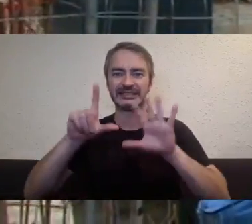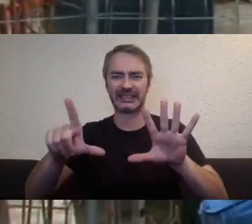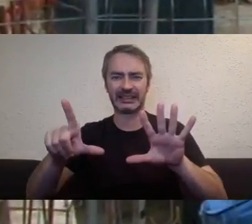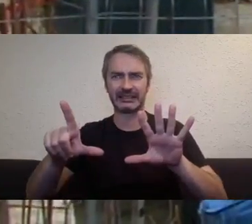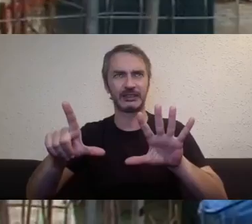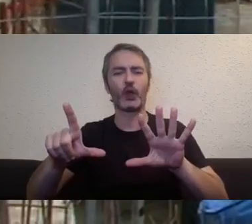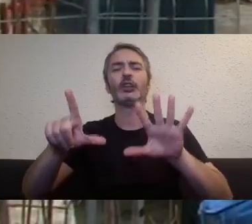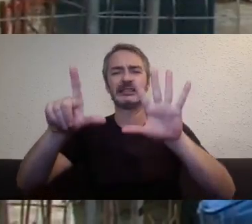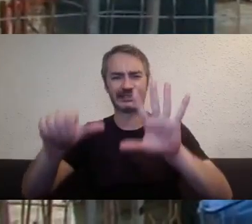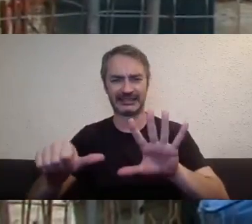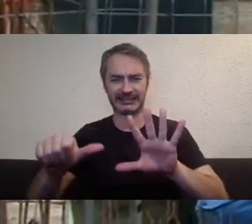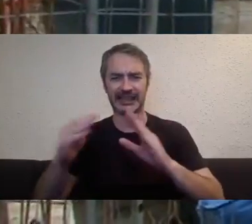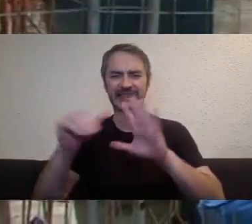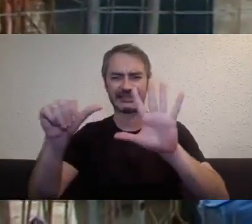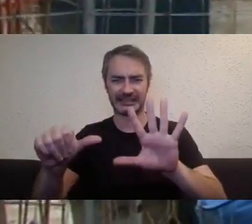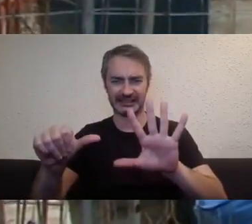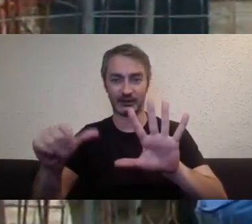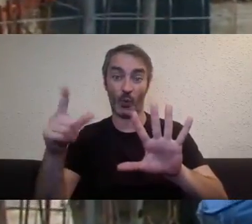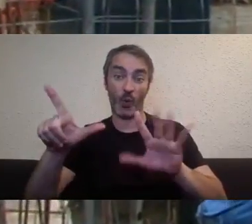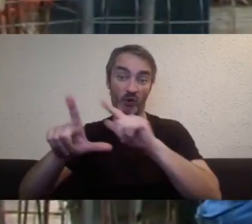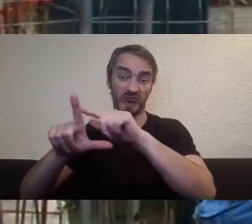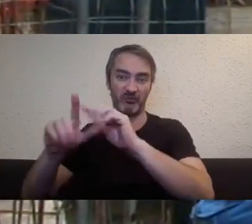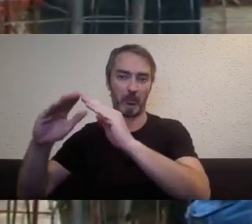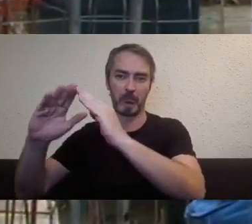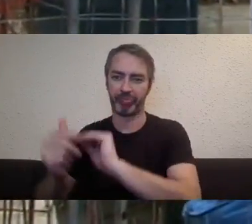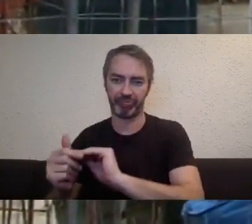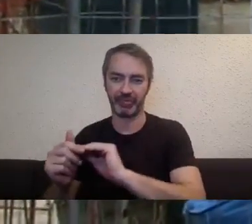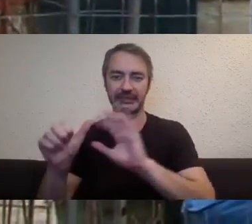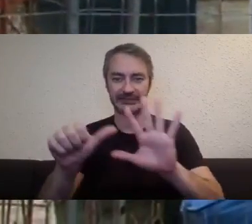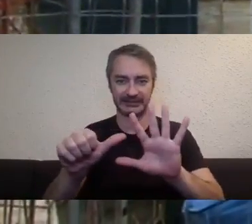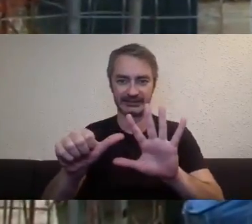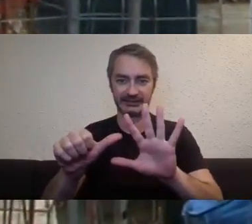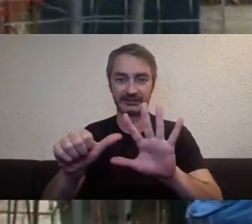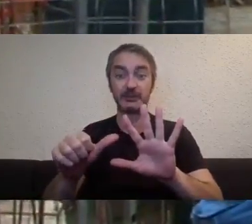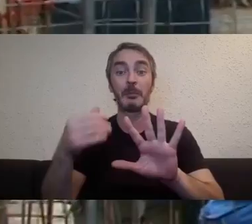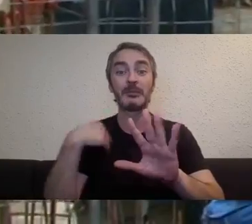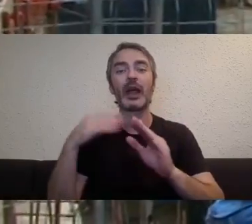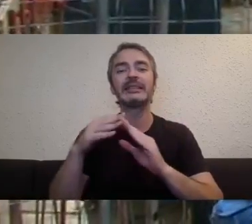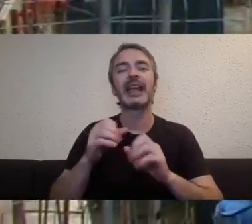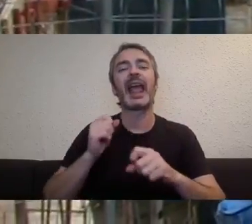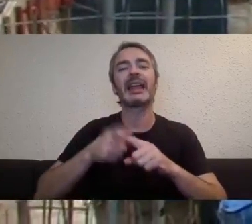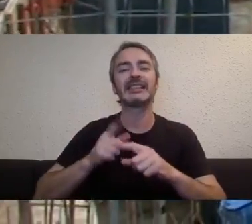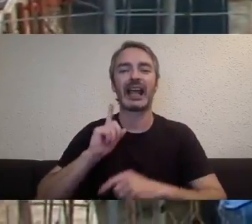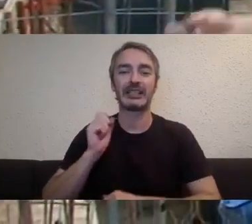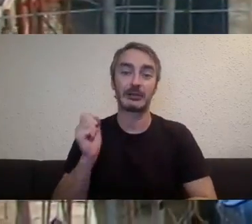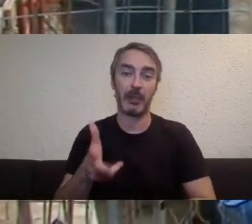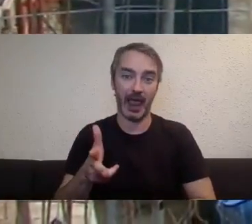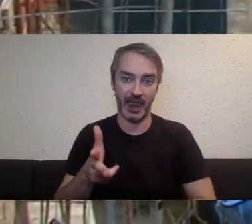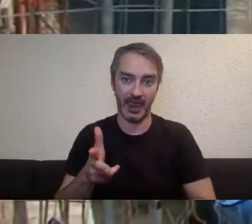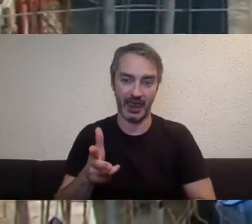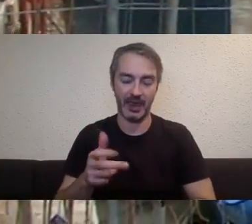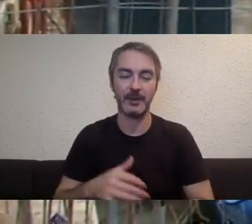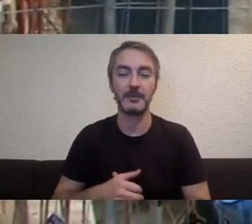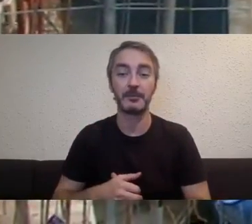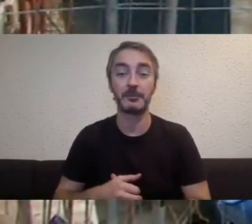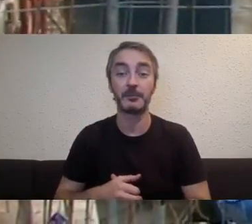7 cases, no 6, perquè aquesta d'aquí l'havien tirat ja, eren 6 cases i l'espai de l'antic esplai. A les 6 cases s'hi van